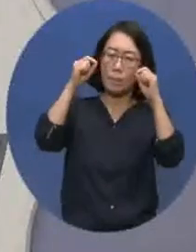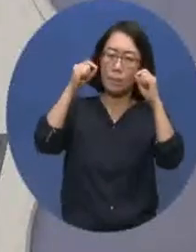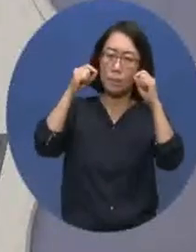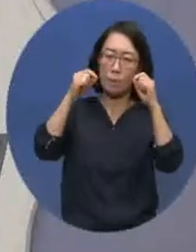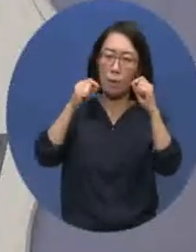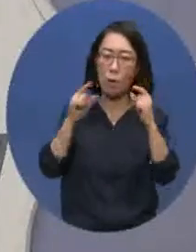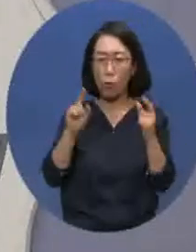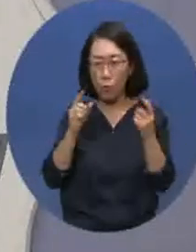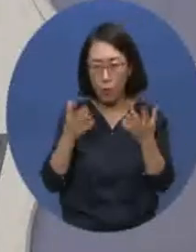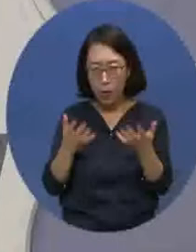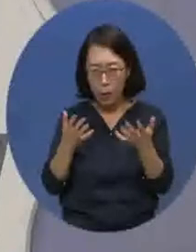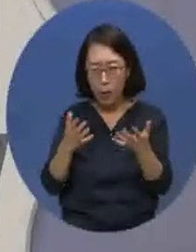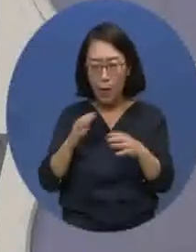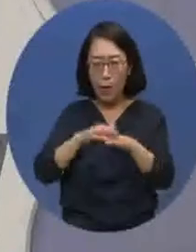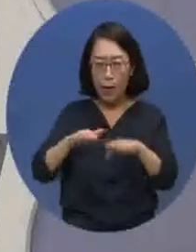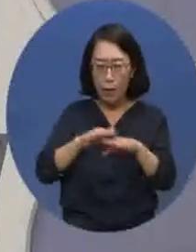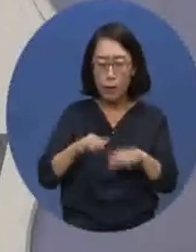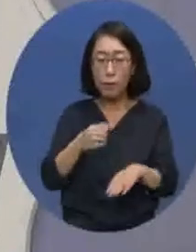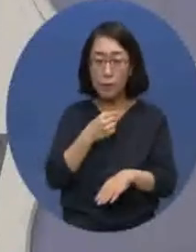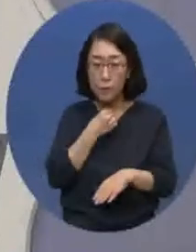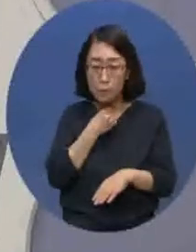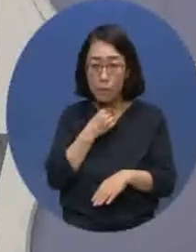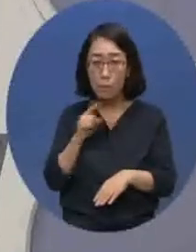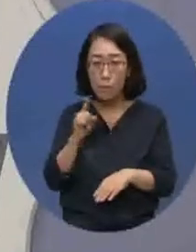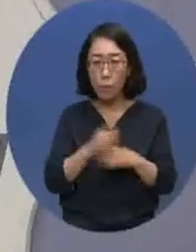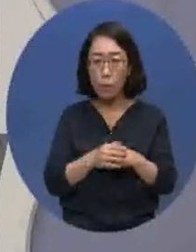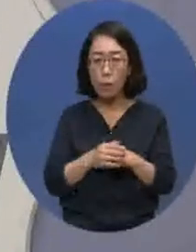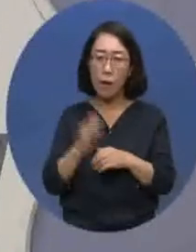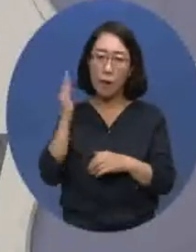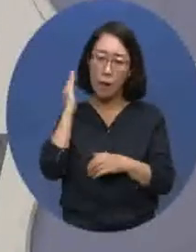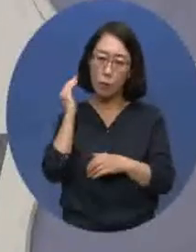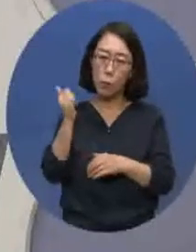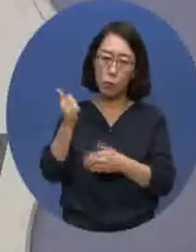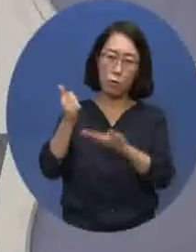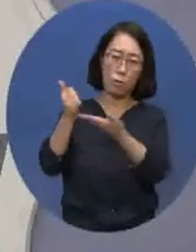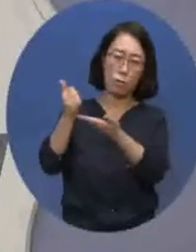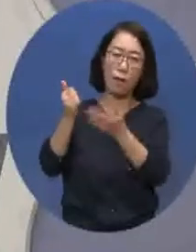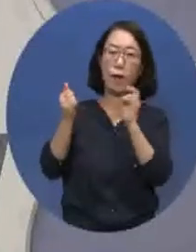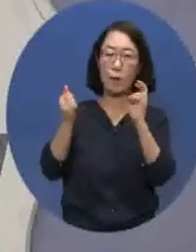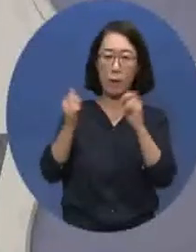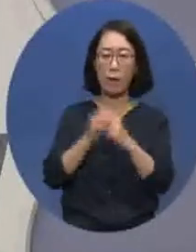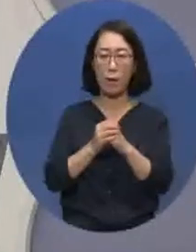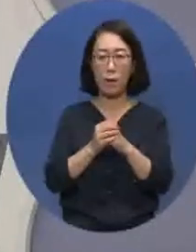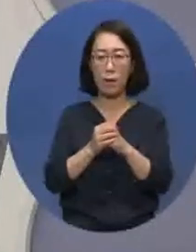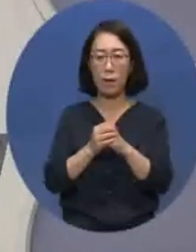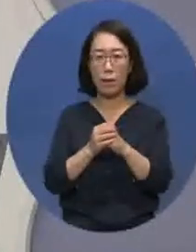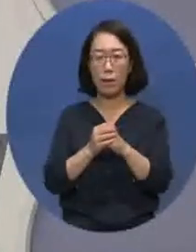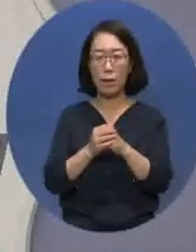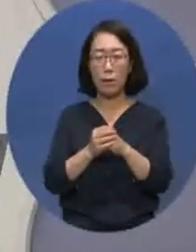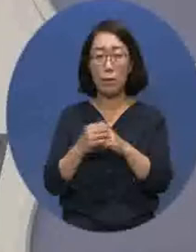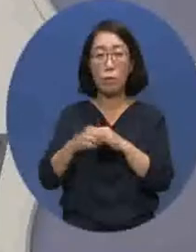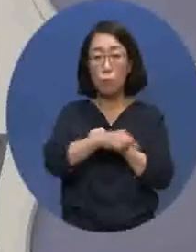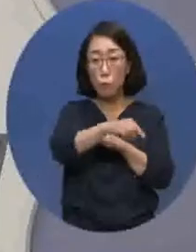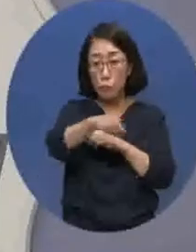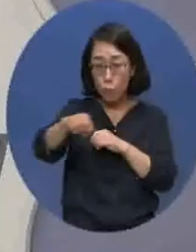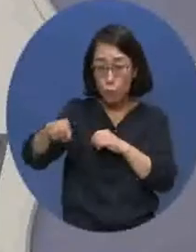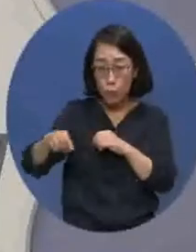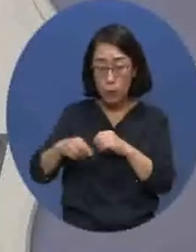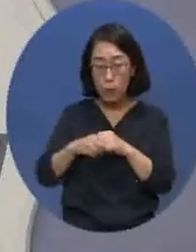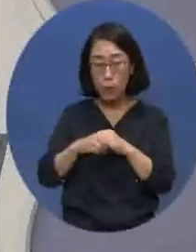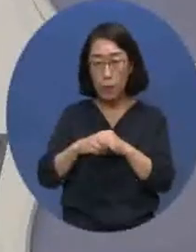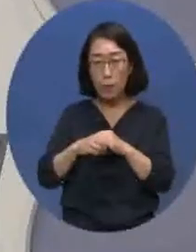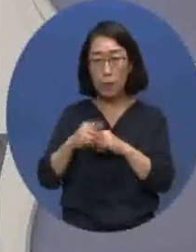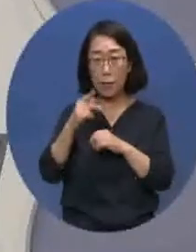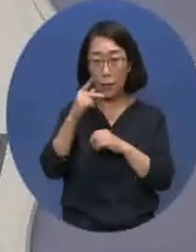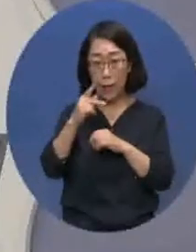찾고 해결방안을 모색하는 건 대통령이 아닐까 이런 생각이 듭니다 물론 지금 현재 k